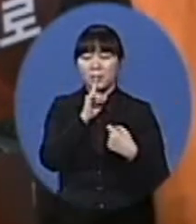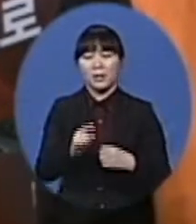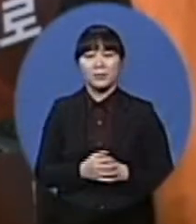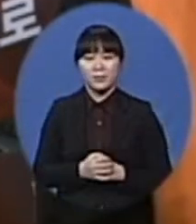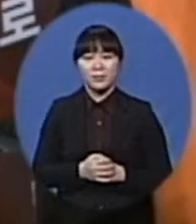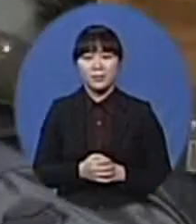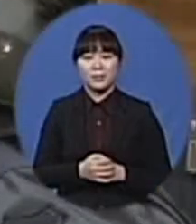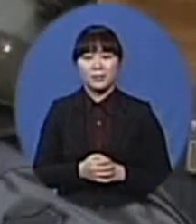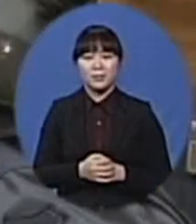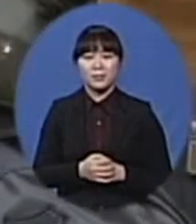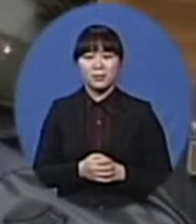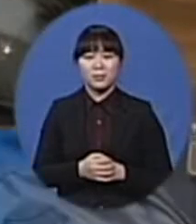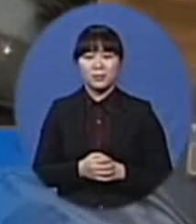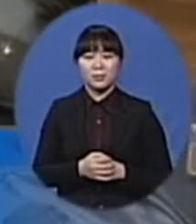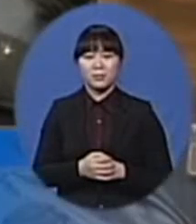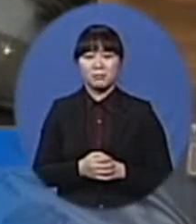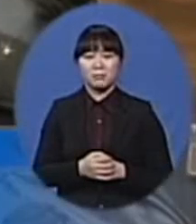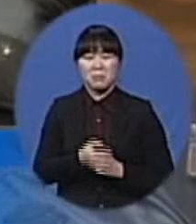꼬집었습니다. 겨우